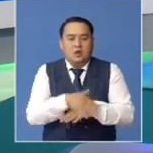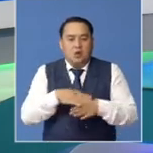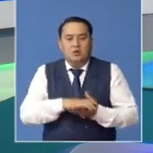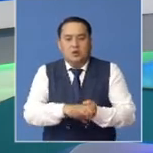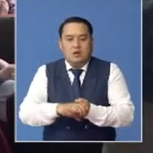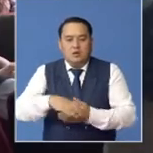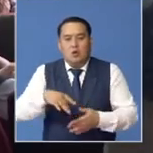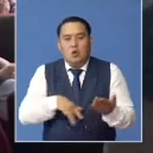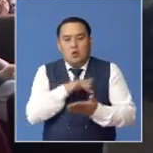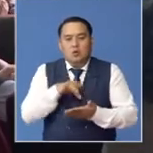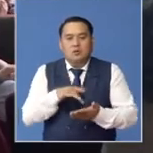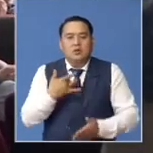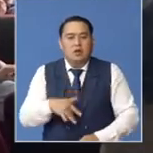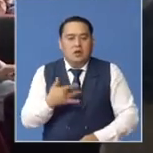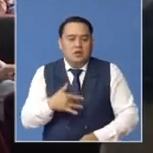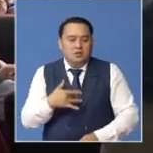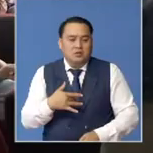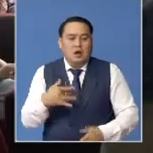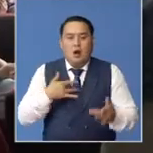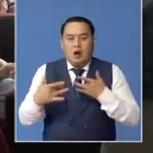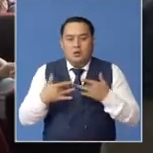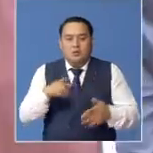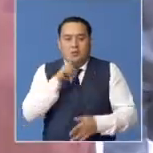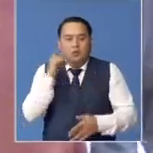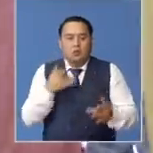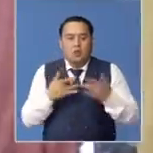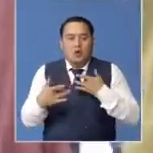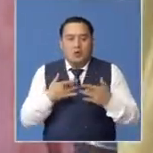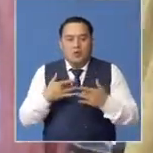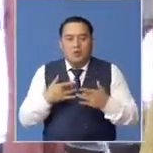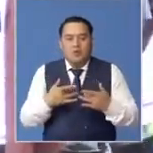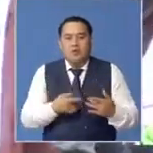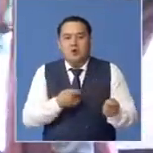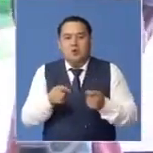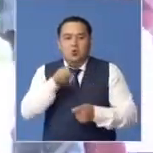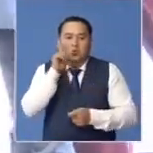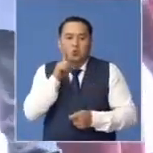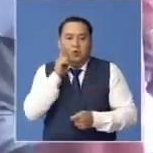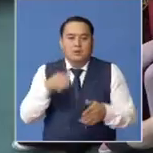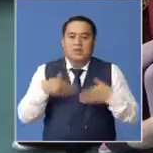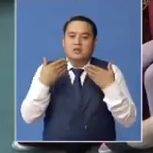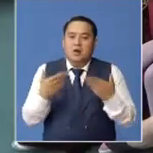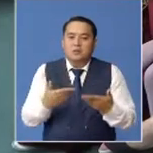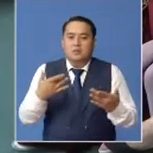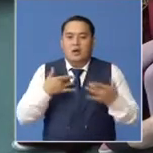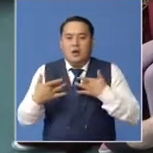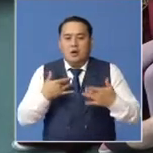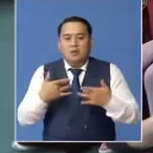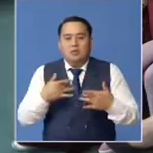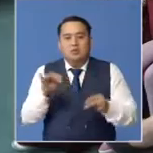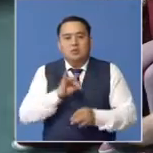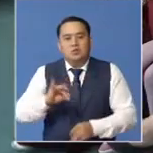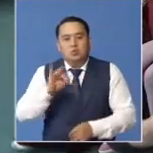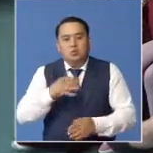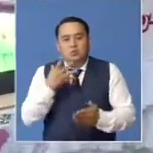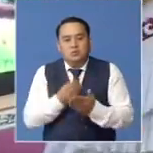около 60 человек, в числе которых артисты молодежного театра «Дулати Жастары». Юные дарования представили постановку об истории родного